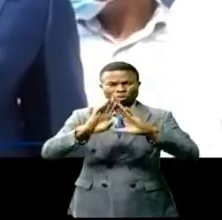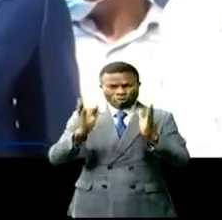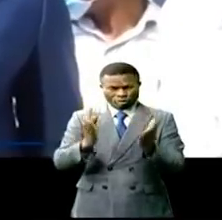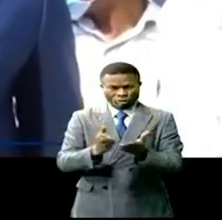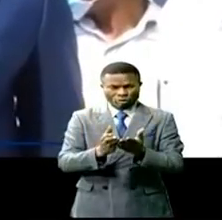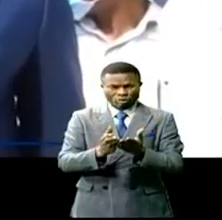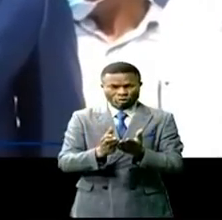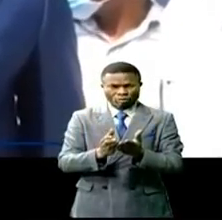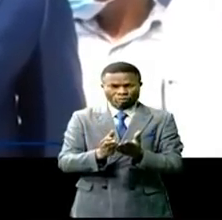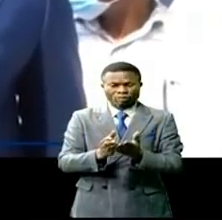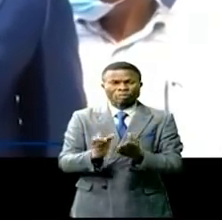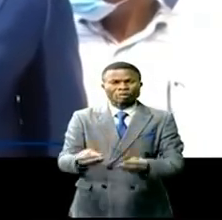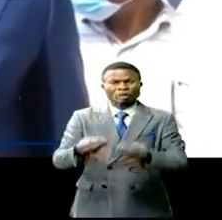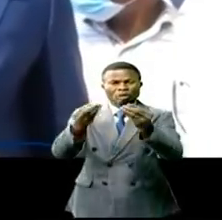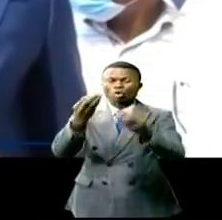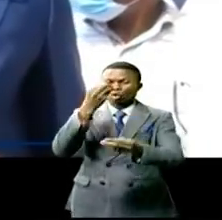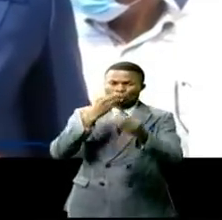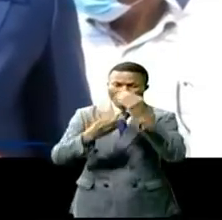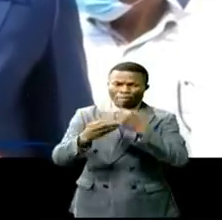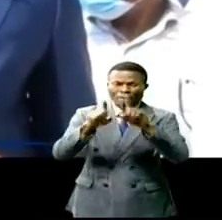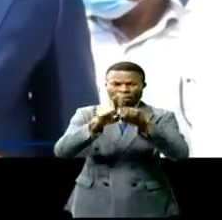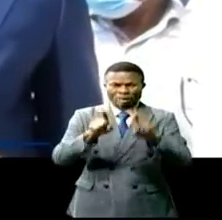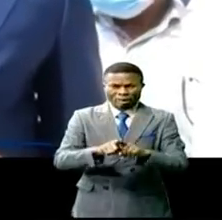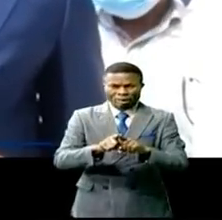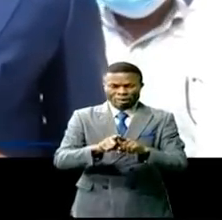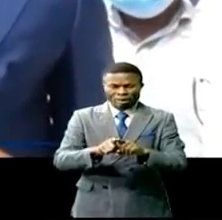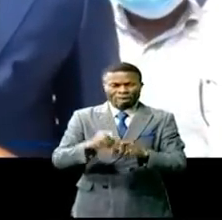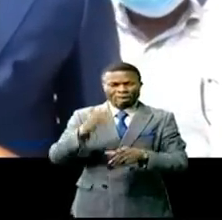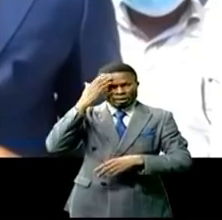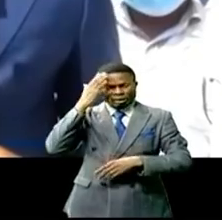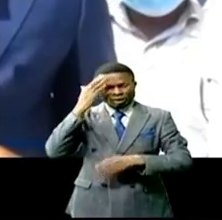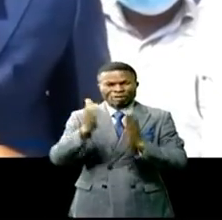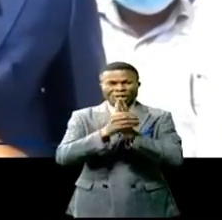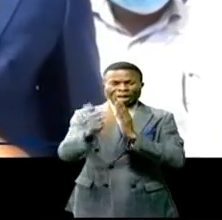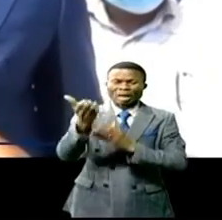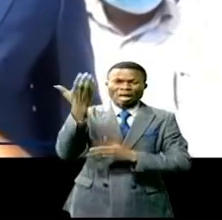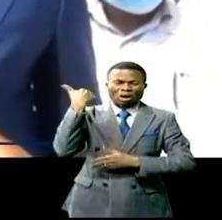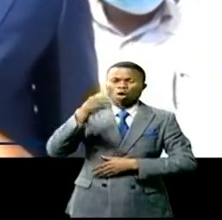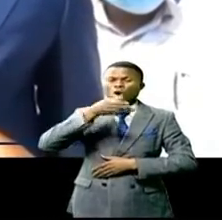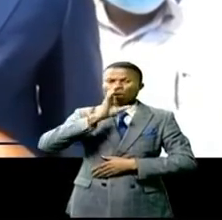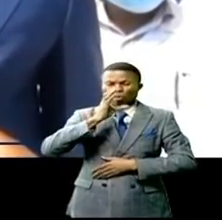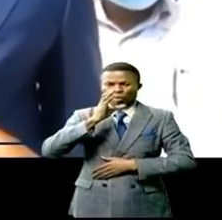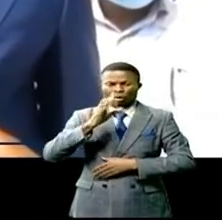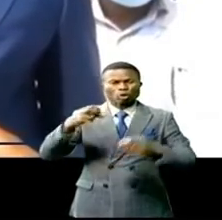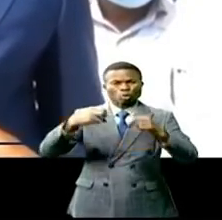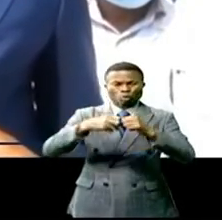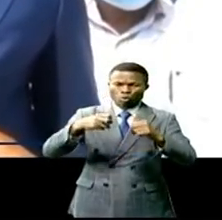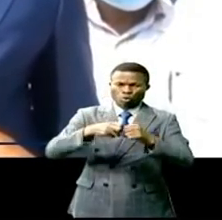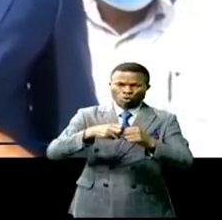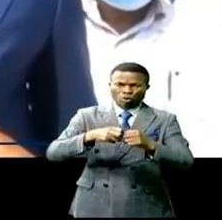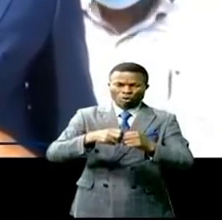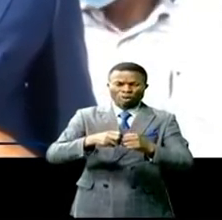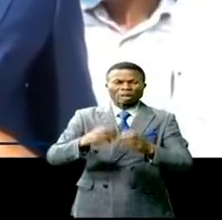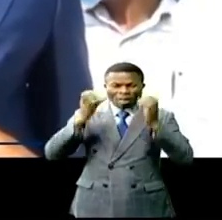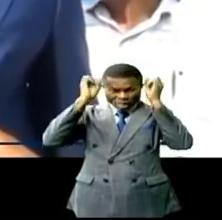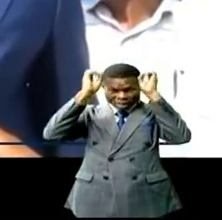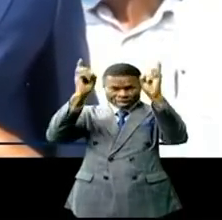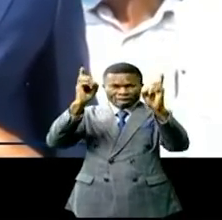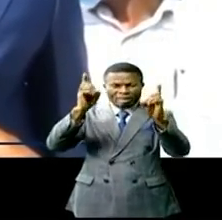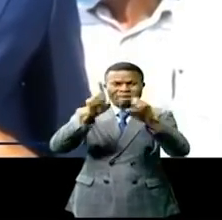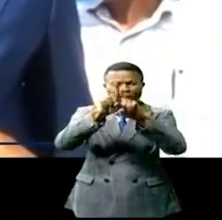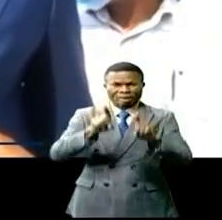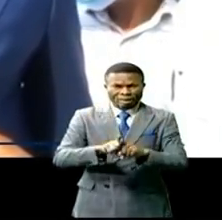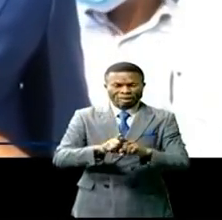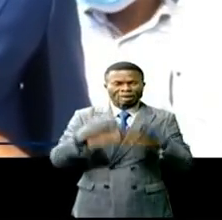c'est de donner à manger cdci rassuré de la qualité de l'eau l'électricité l'éducation n'est plus